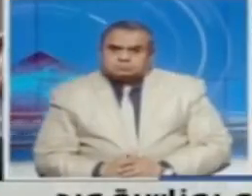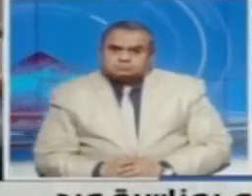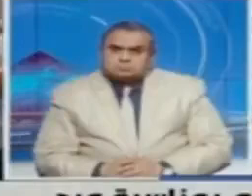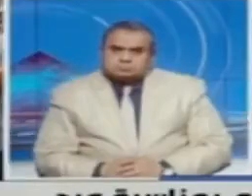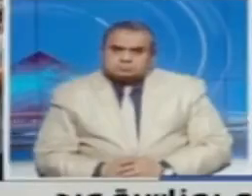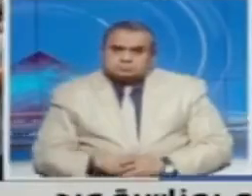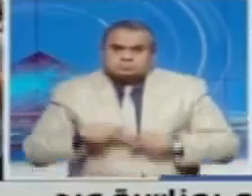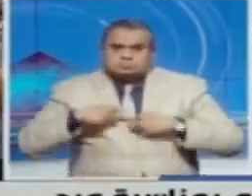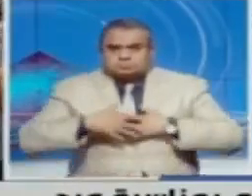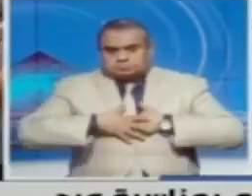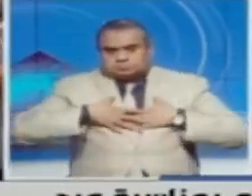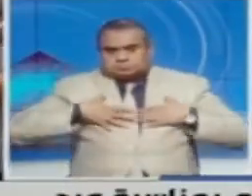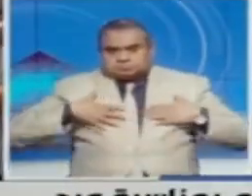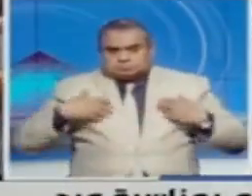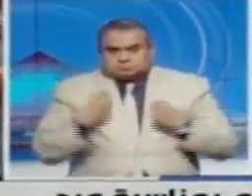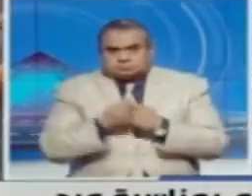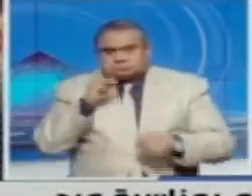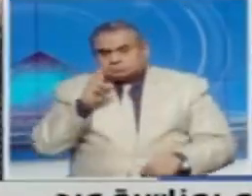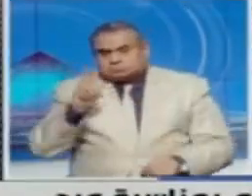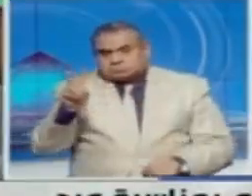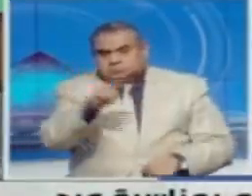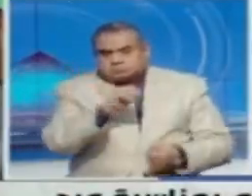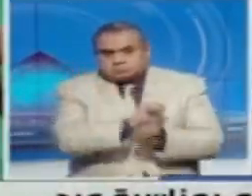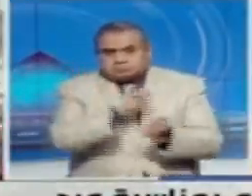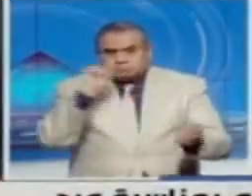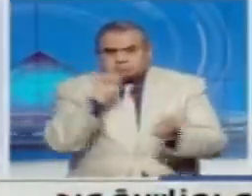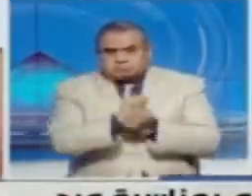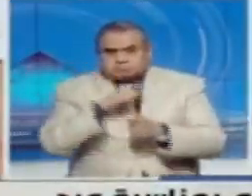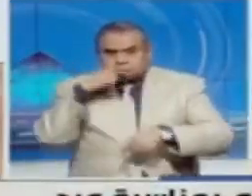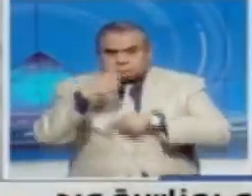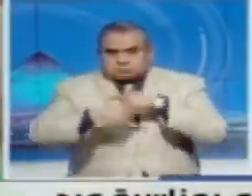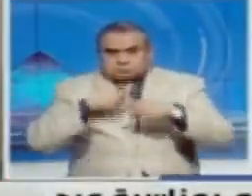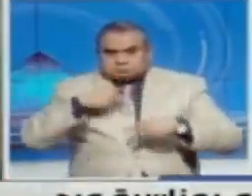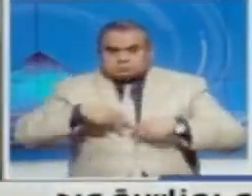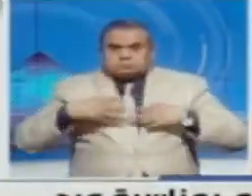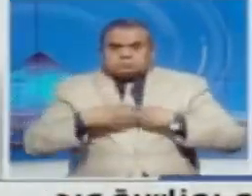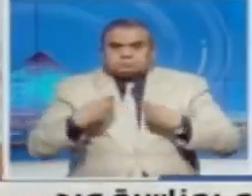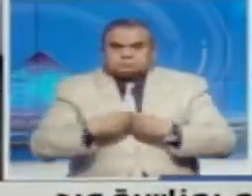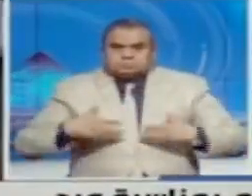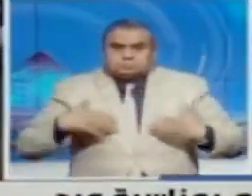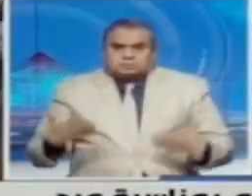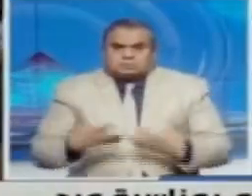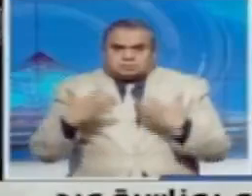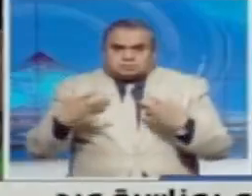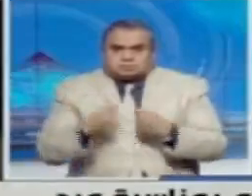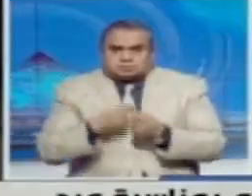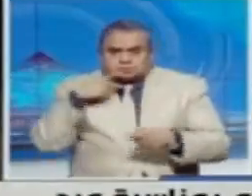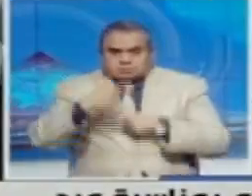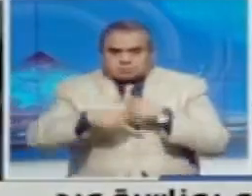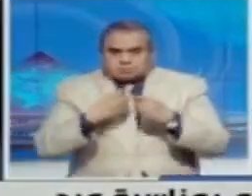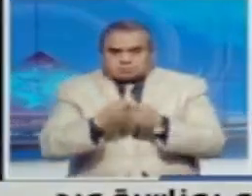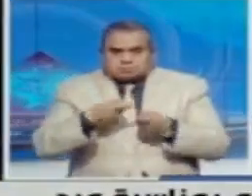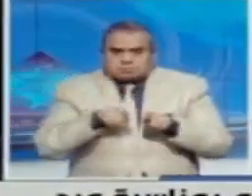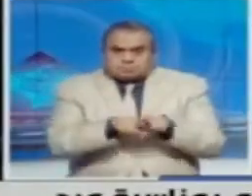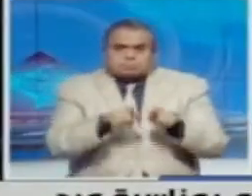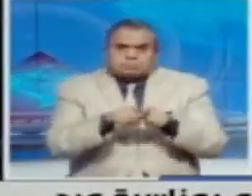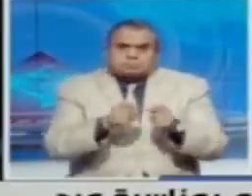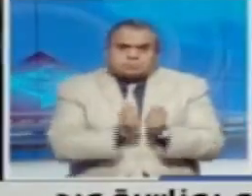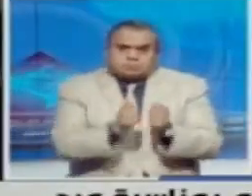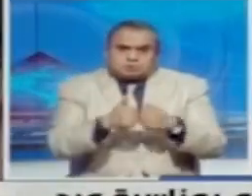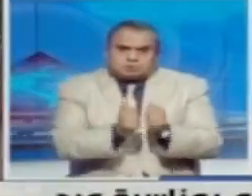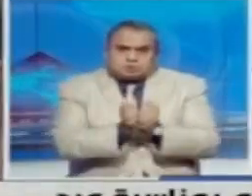المستحيل. فرحه كبيره على وجوه المفرج عنهم امتزجت مع فرحتهم بالعيد، حيث سيقضون العيد وسط أهلهم